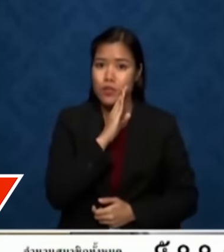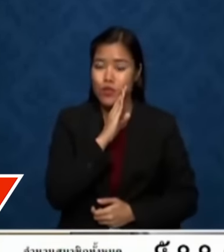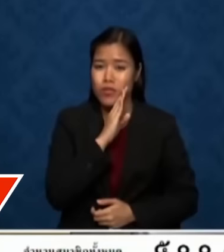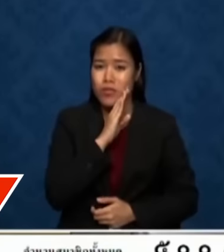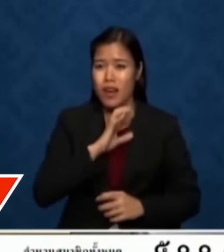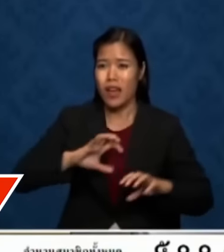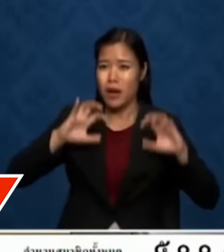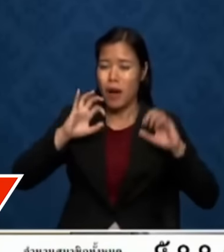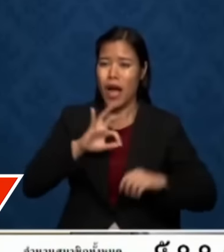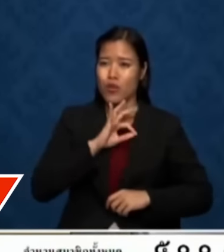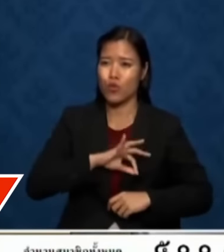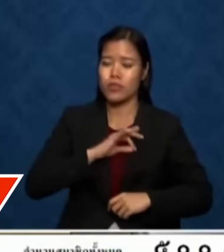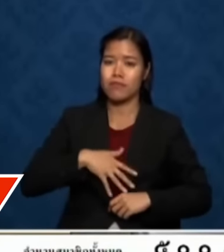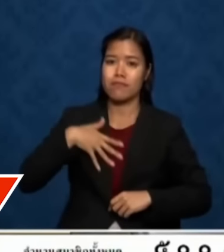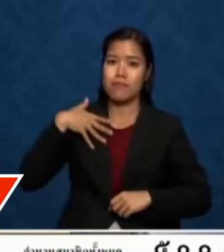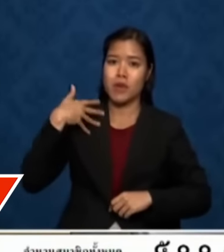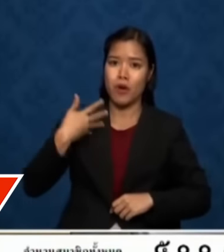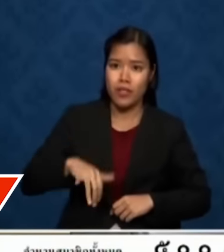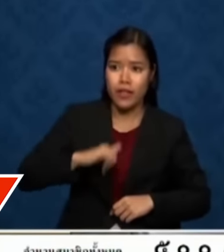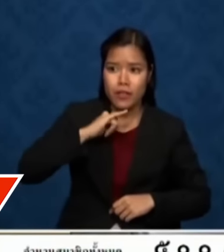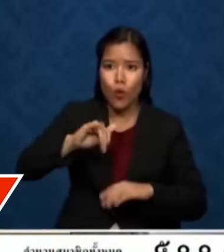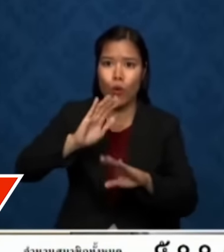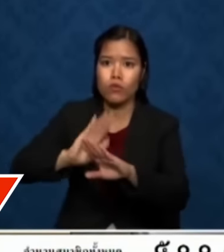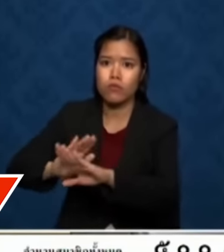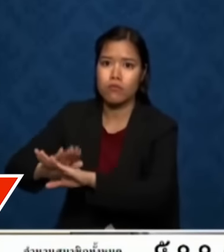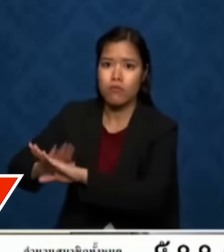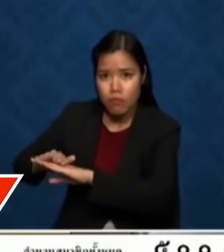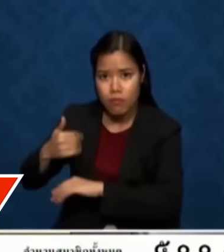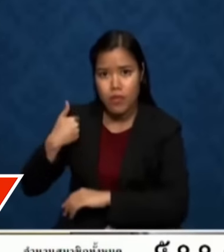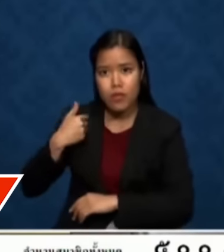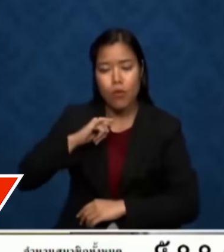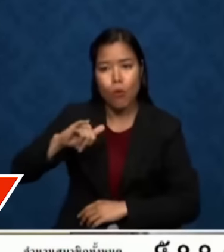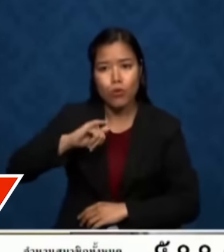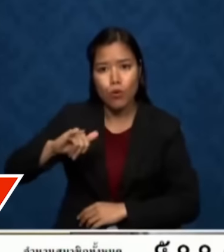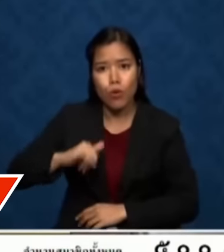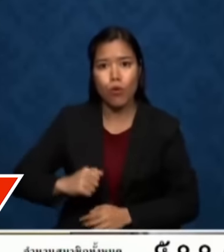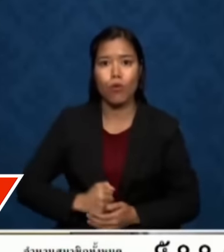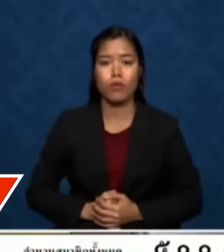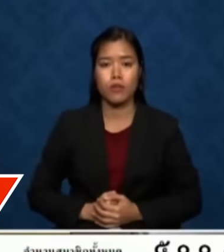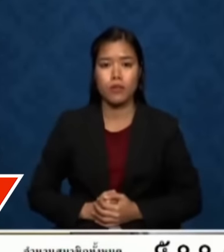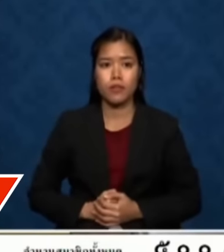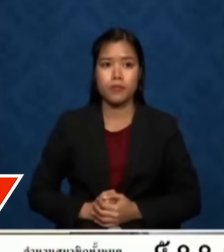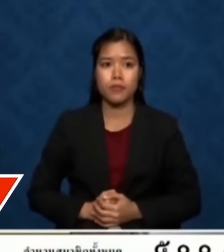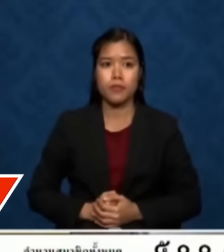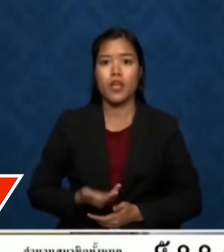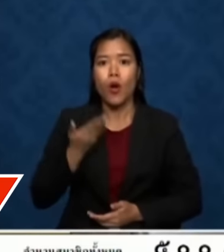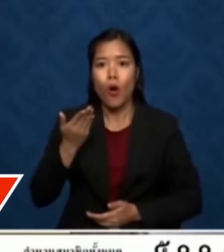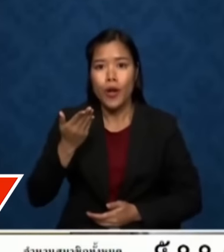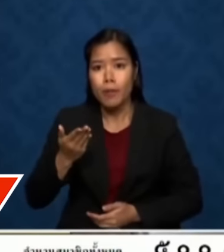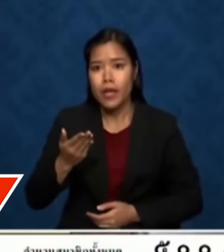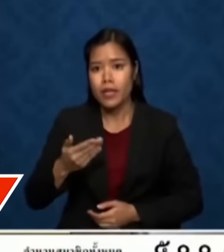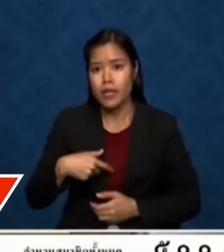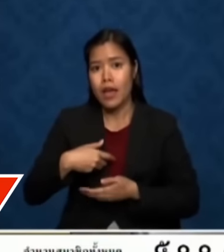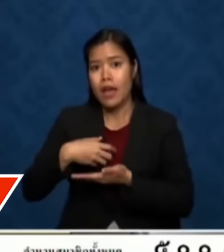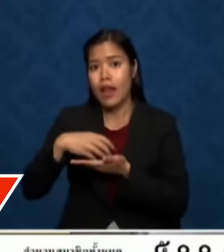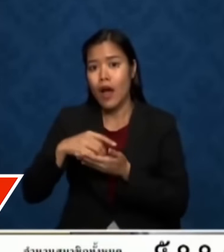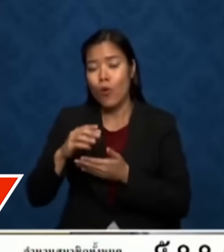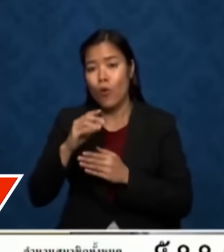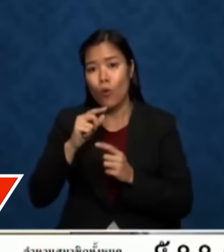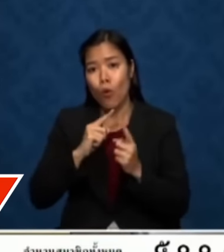จก็จะมีโทรศัพท์แล้วค่ะสาย1สาย2สาย3ก็เริ่มโทรเข้ามาแล้วค่ะขอได้ไหมไม่พูดประเด็นนี้ได้ไ